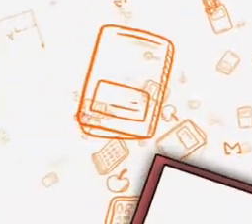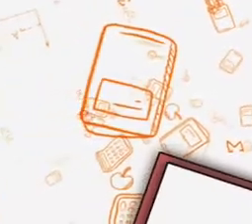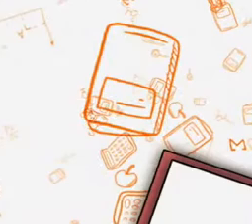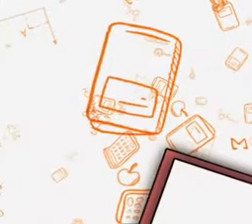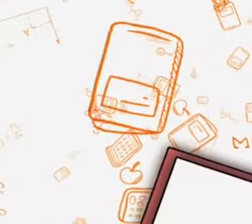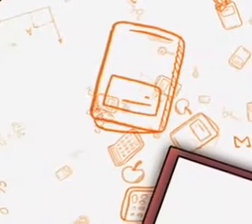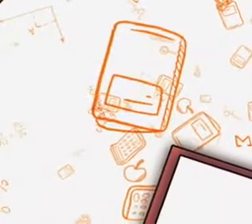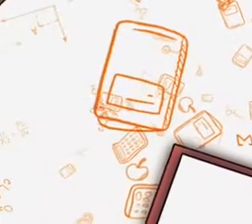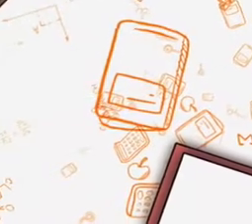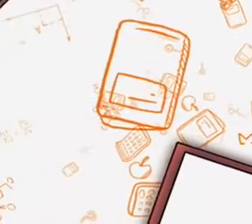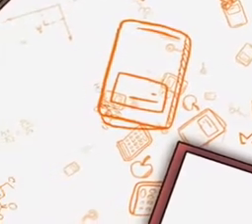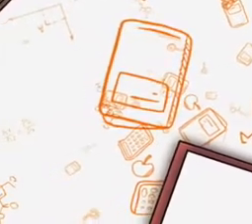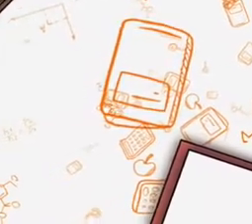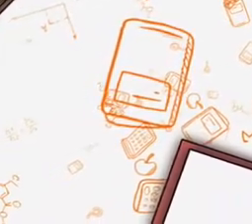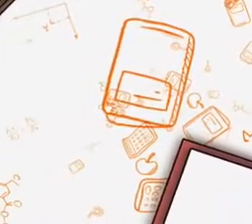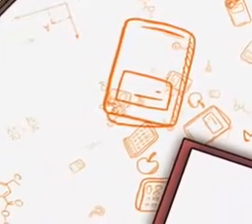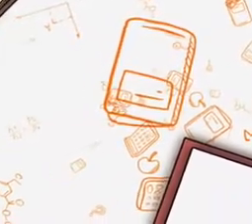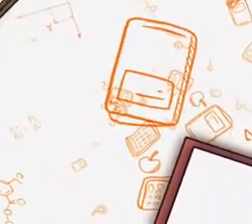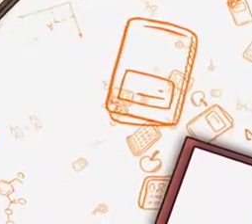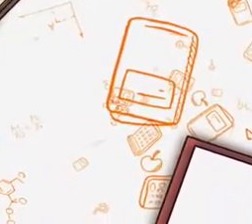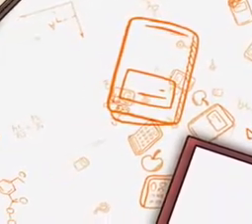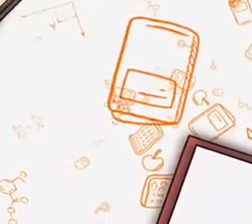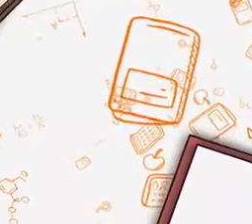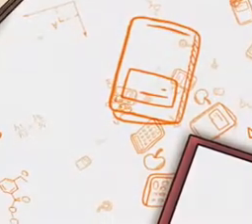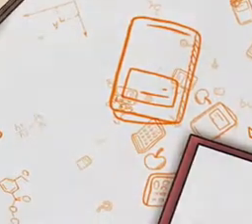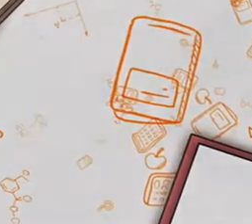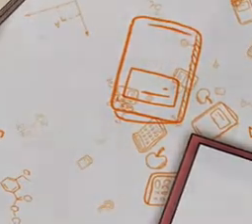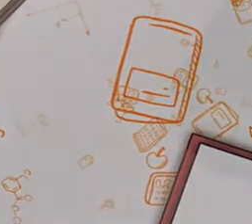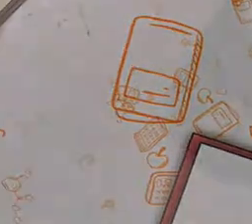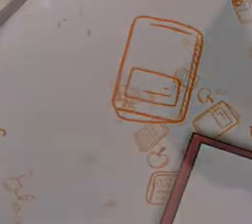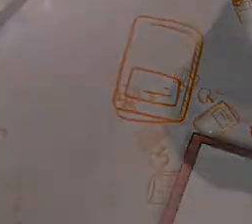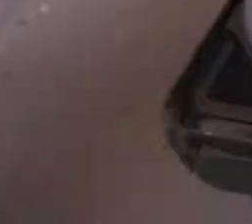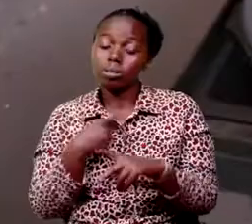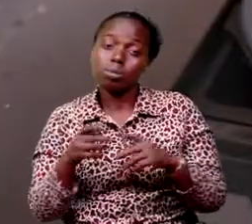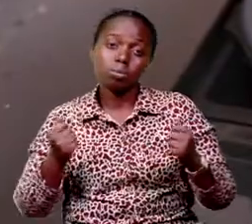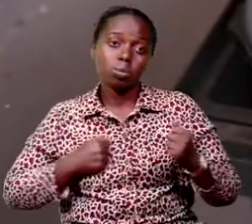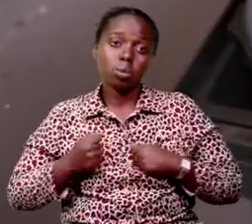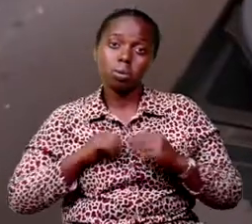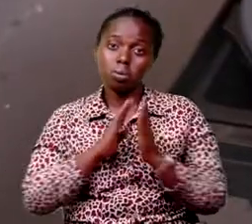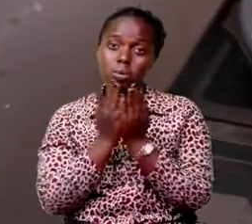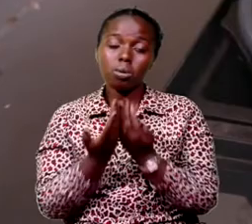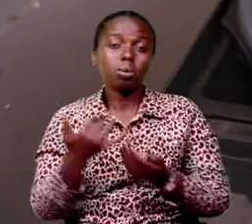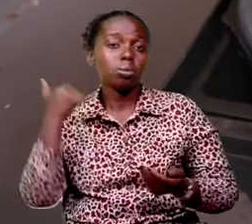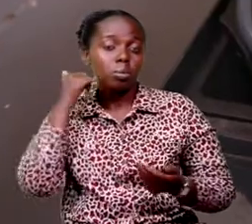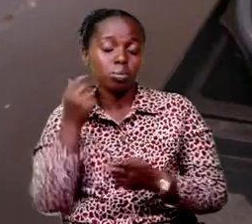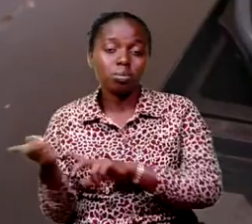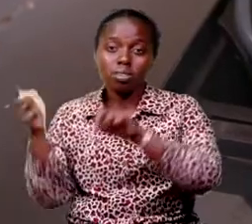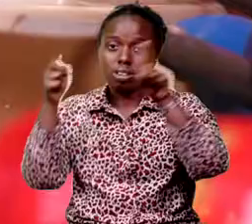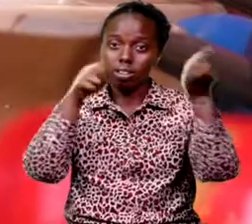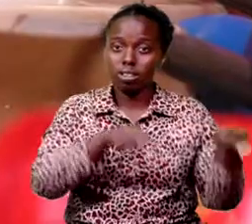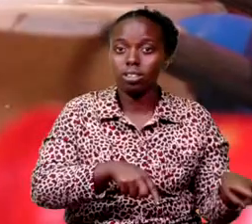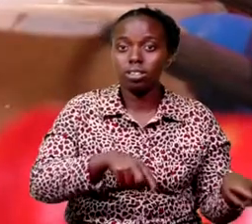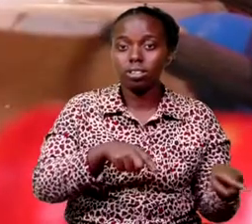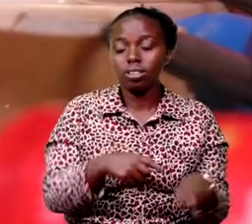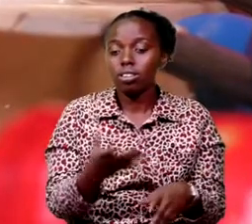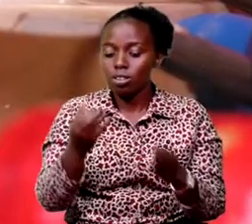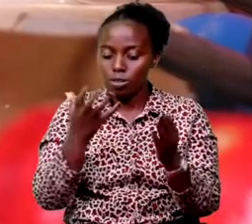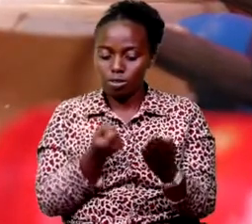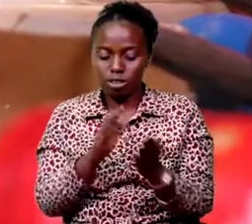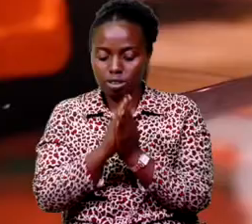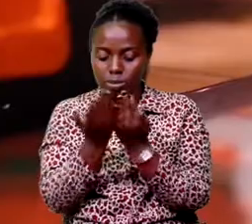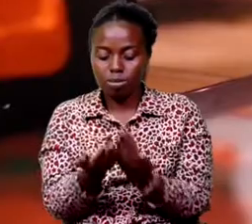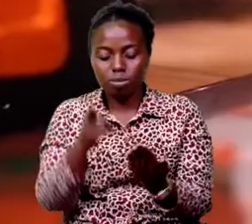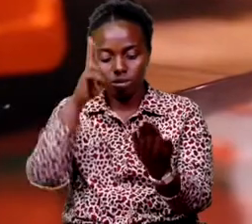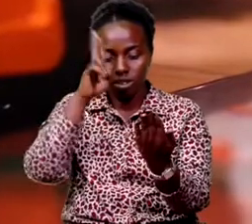kera wasangaga abana bikunze, Rwanda Book Mobile biraje. Fata